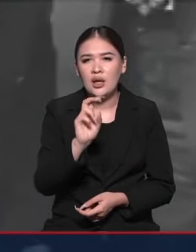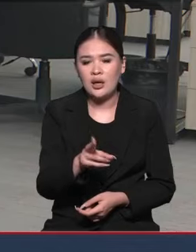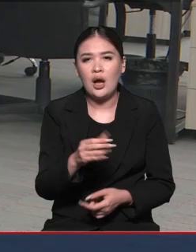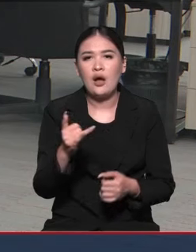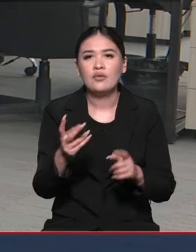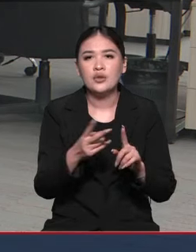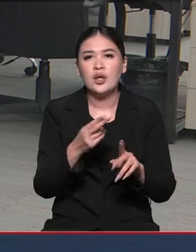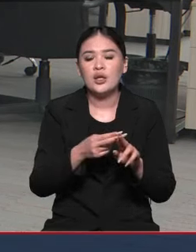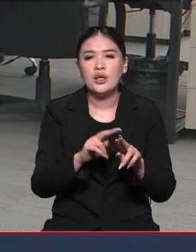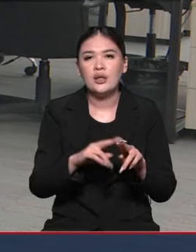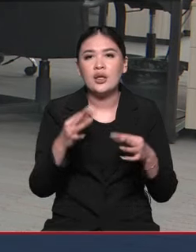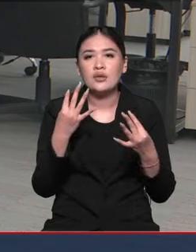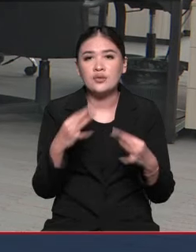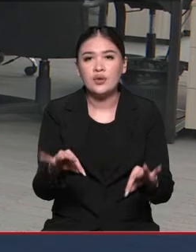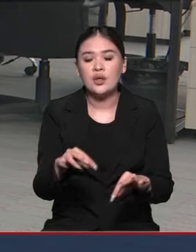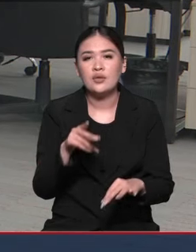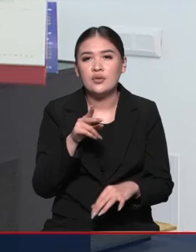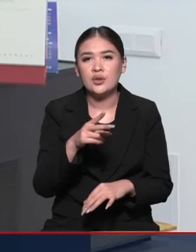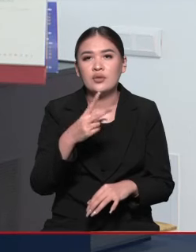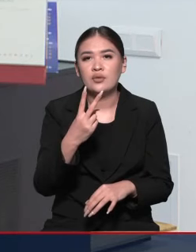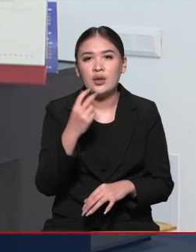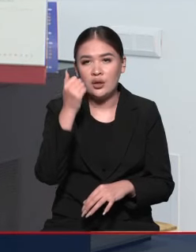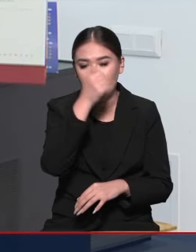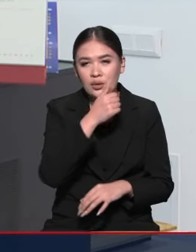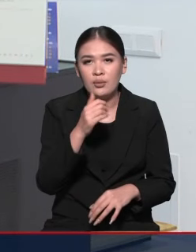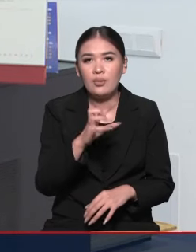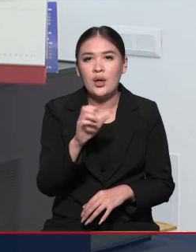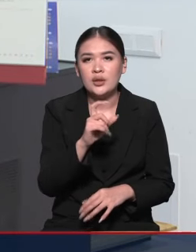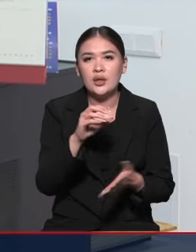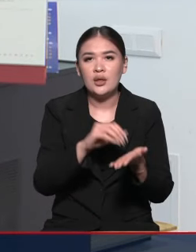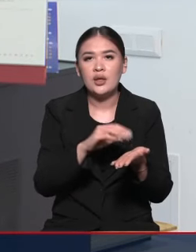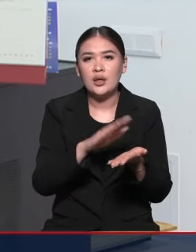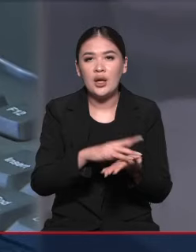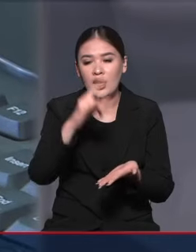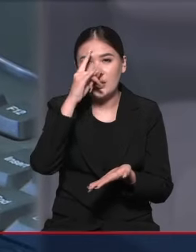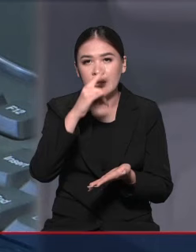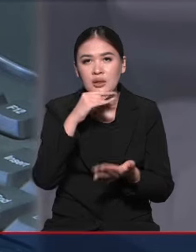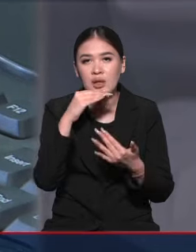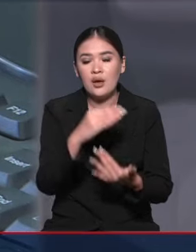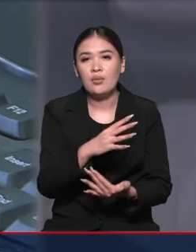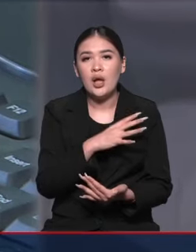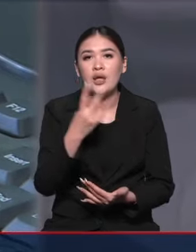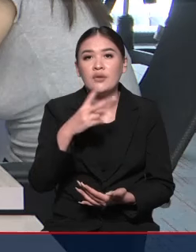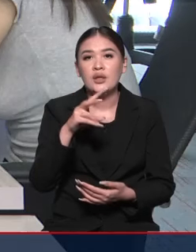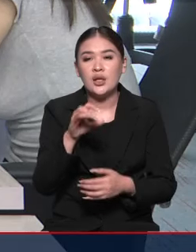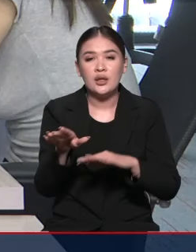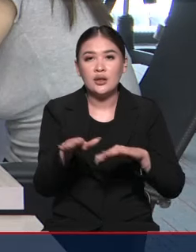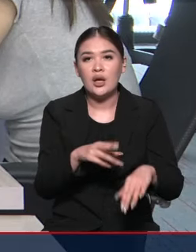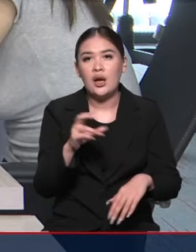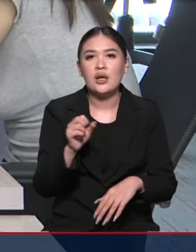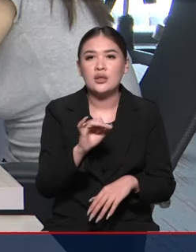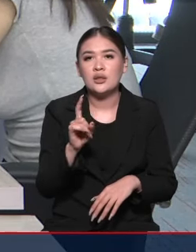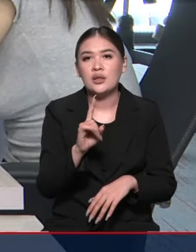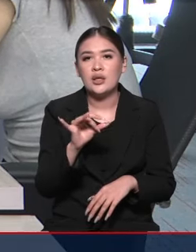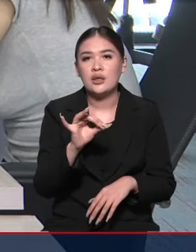обрела в период независимости. В 2002-м на ее базе образовано Казахское информационное агентство, а спустя 20 лет «Казинформ» получил